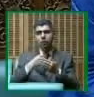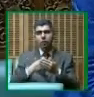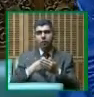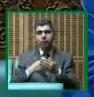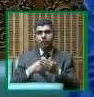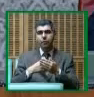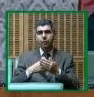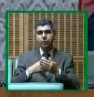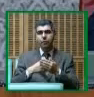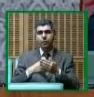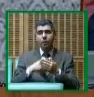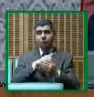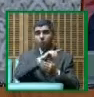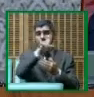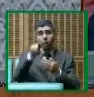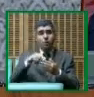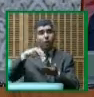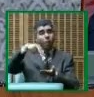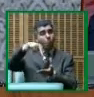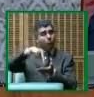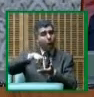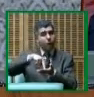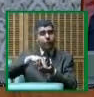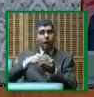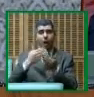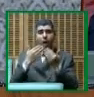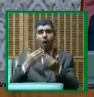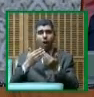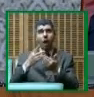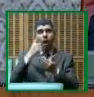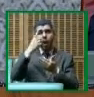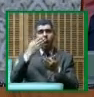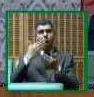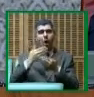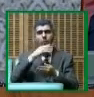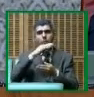ممكن قرينا الفاتحة في بداية الجلسة السيد